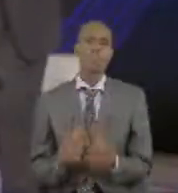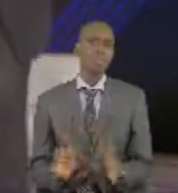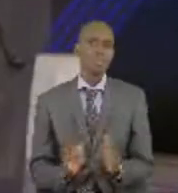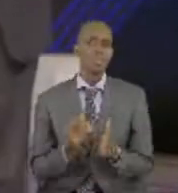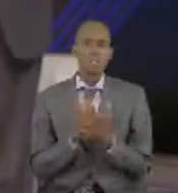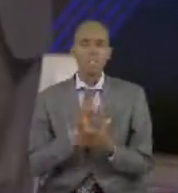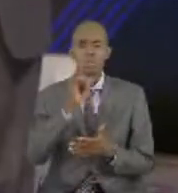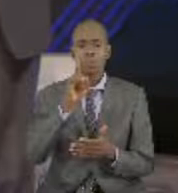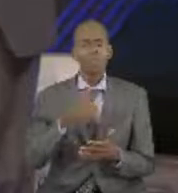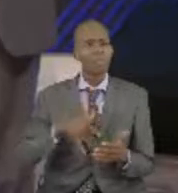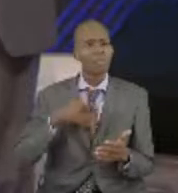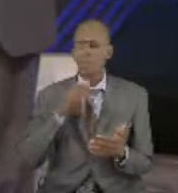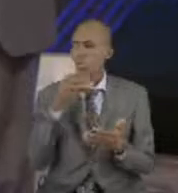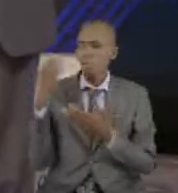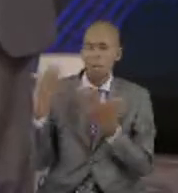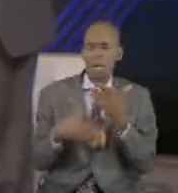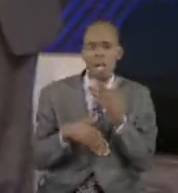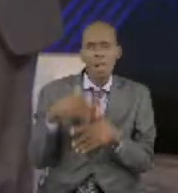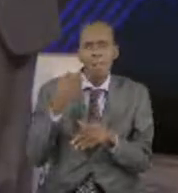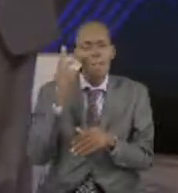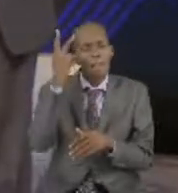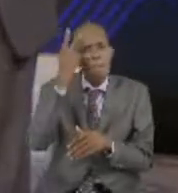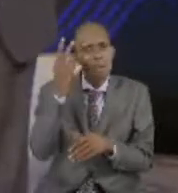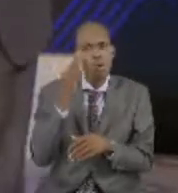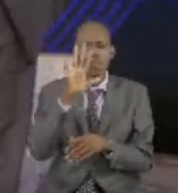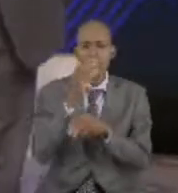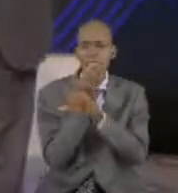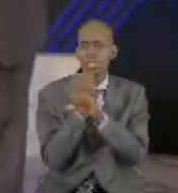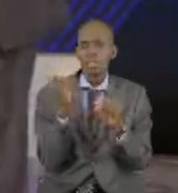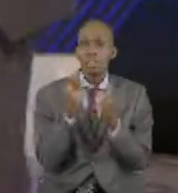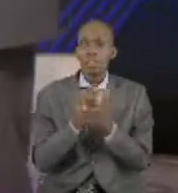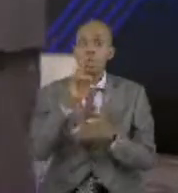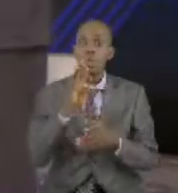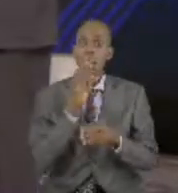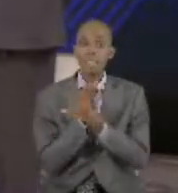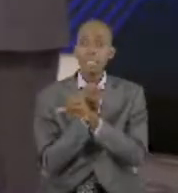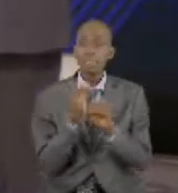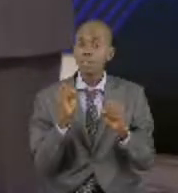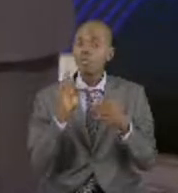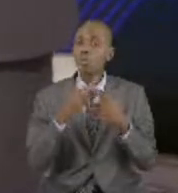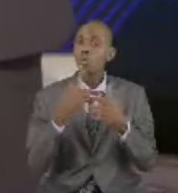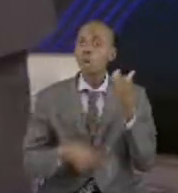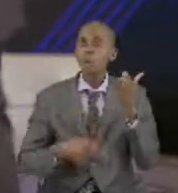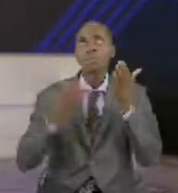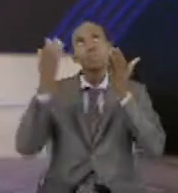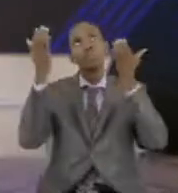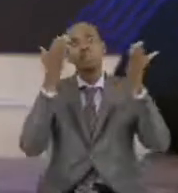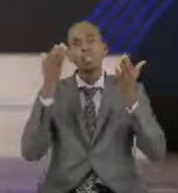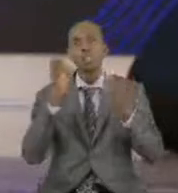gâché. Lorsque vous ne faites pas sortir l'objectif de votre salut et que vous êtes sauvé pour